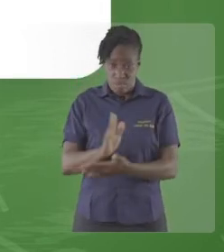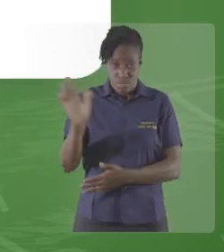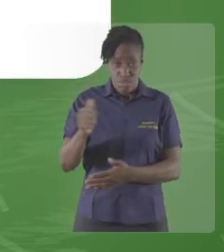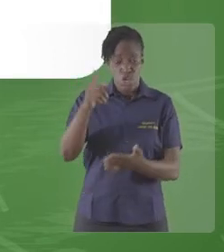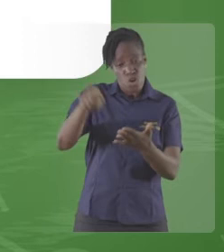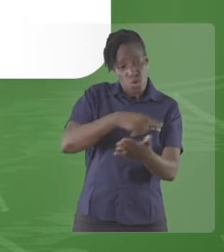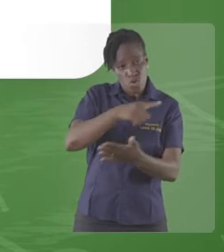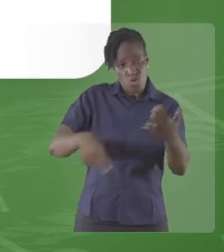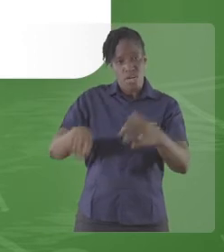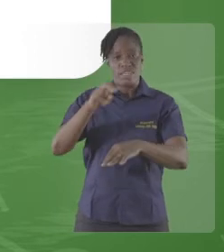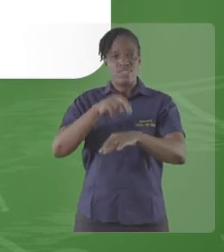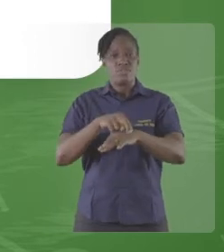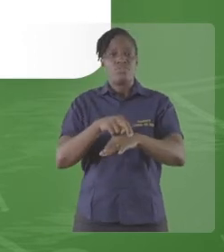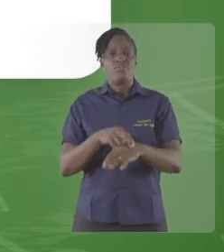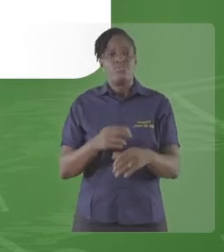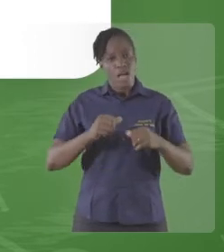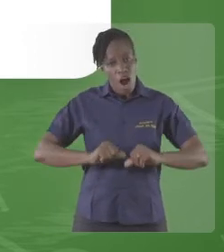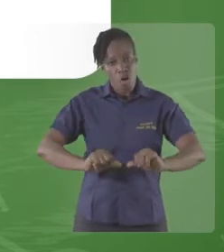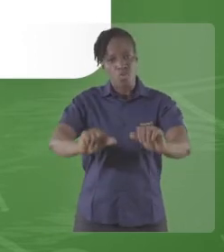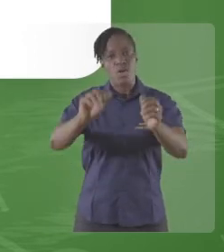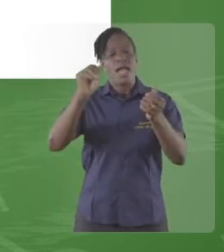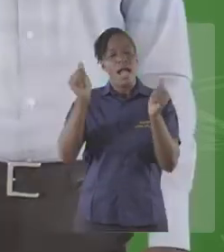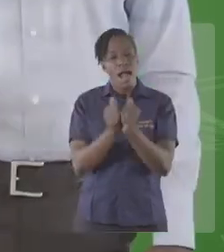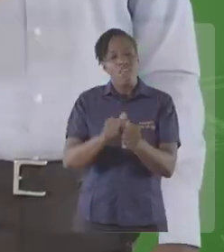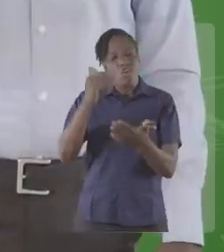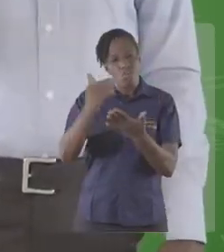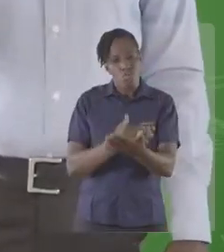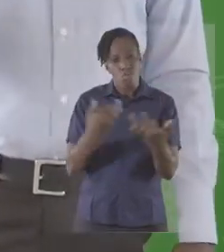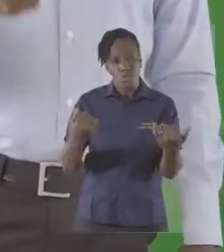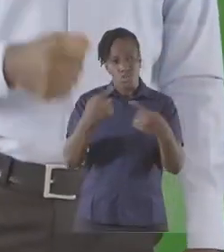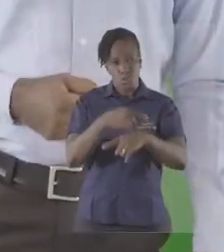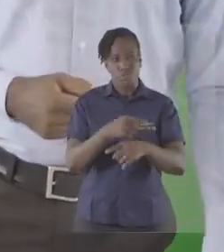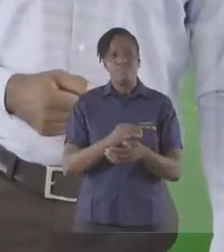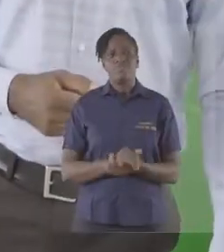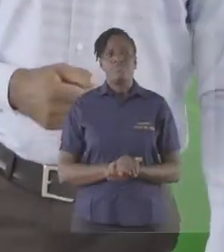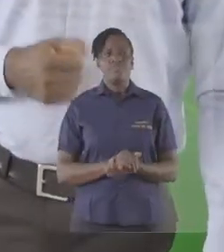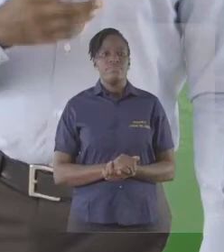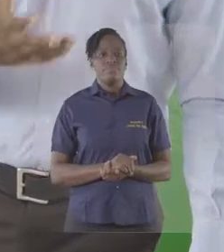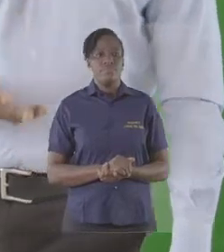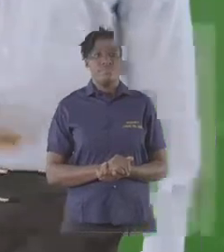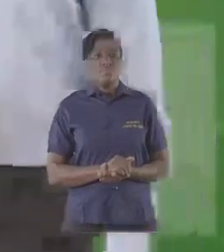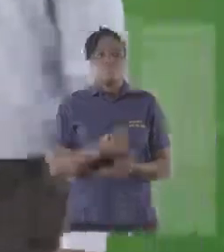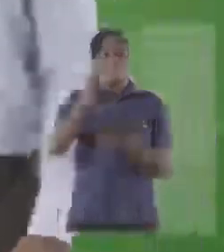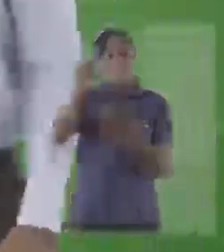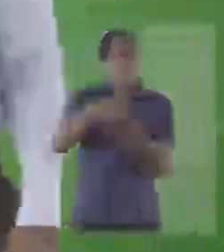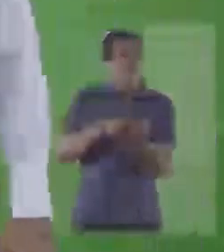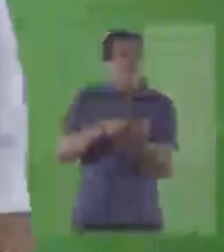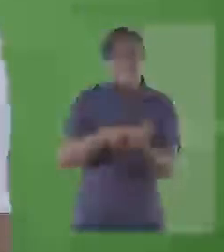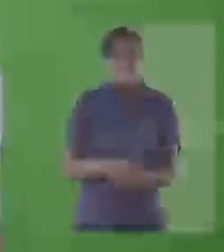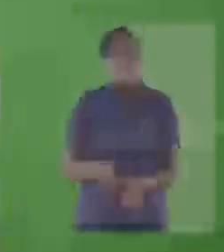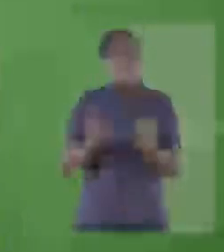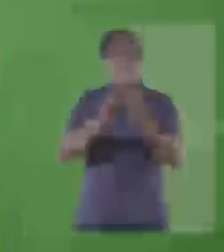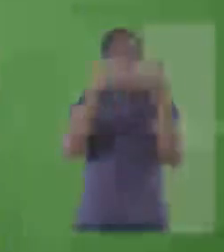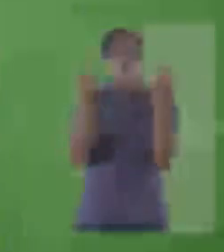pris bonne note. Nous continuons alors le cours. Lisons immédiatement